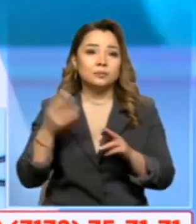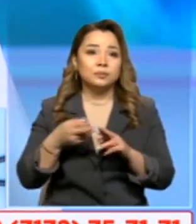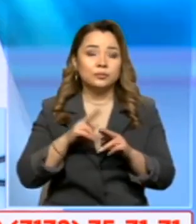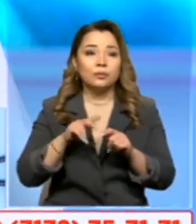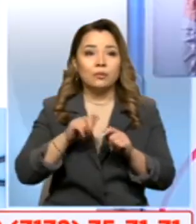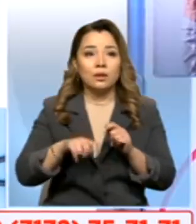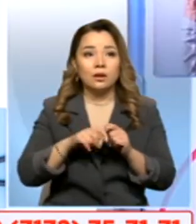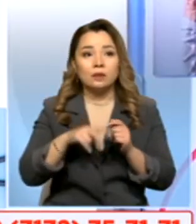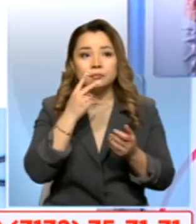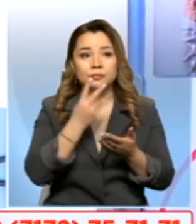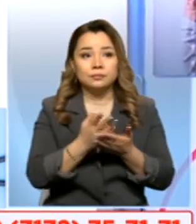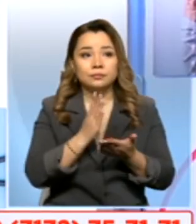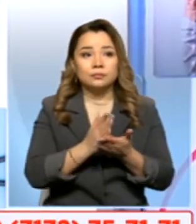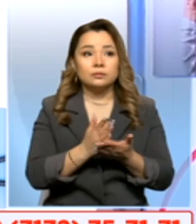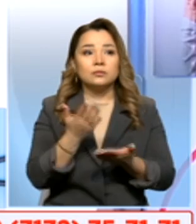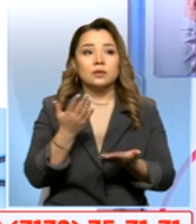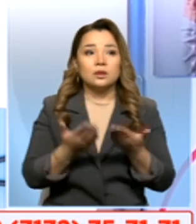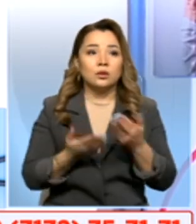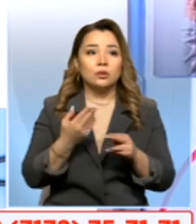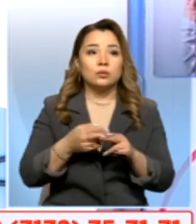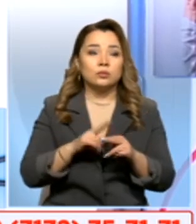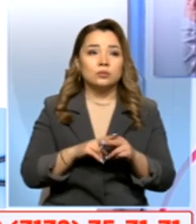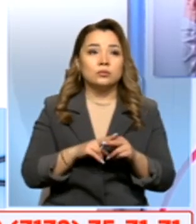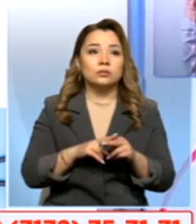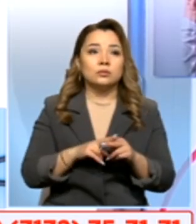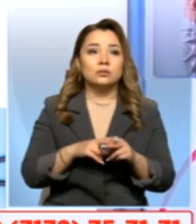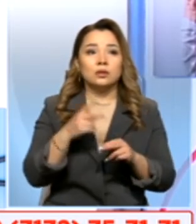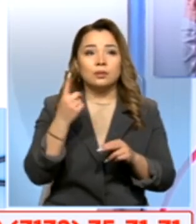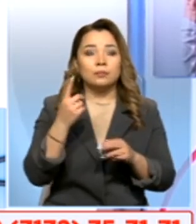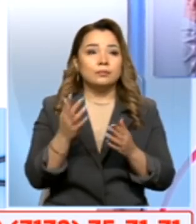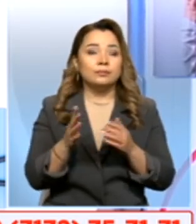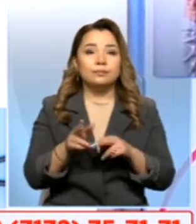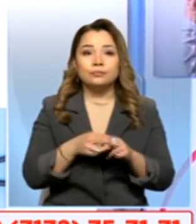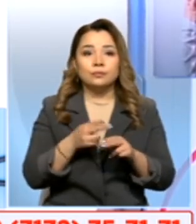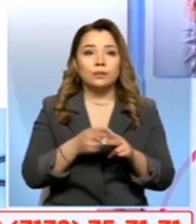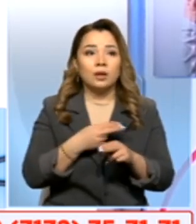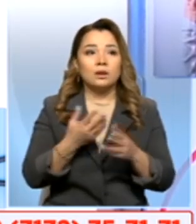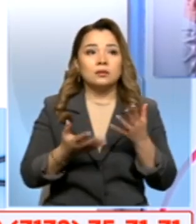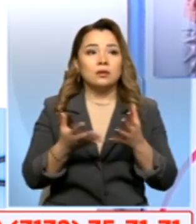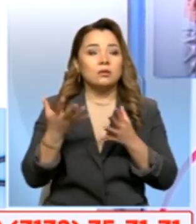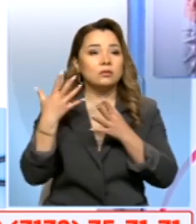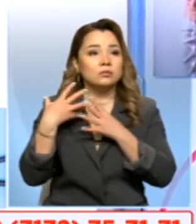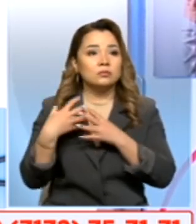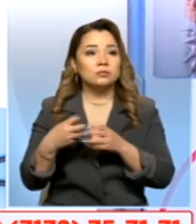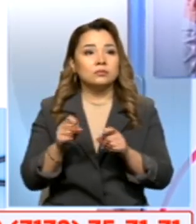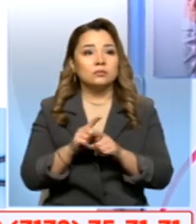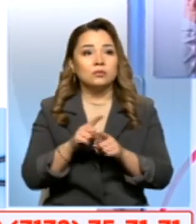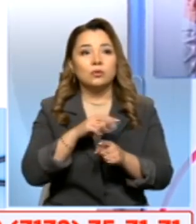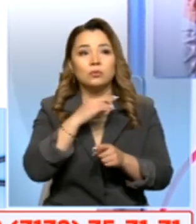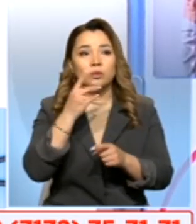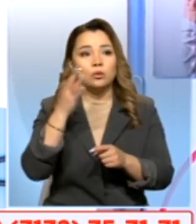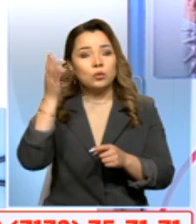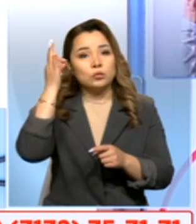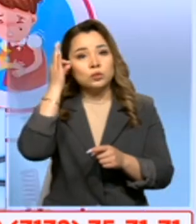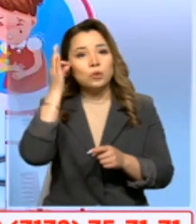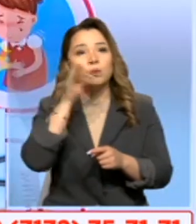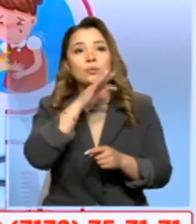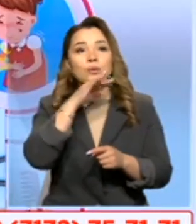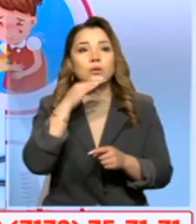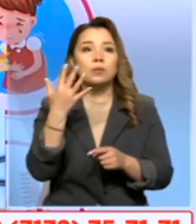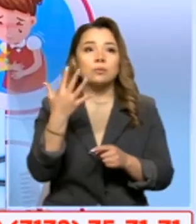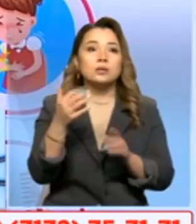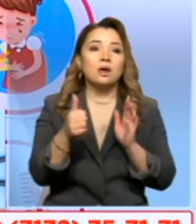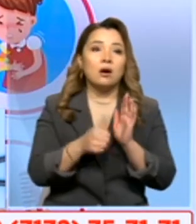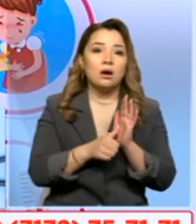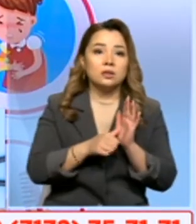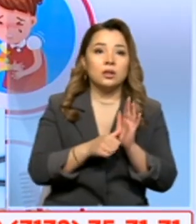сұғасызда салып, мен бүйтіп қарайсыз. Егер бір тарақсыз, егер былай бүйтіп көрген кезде сіздің шашыңыздан